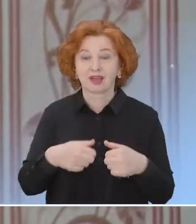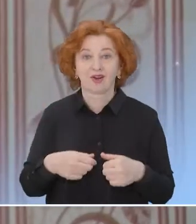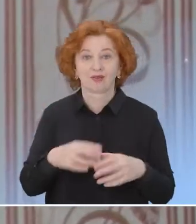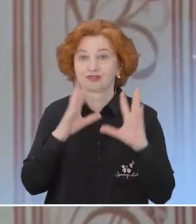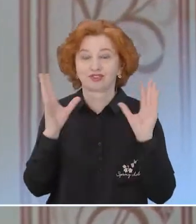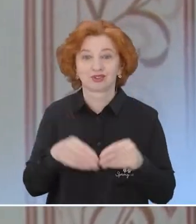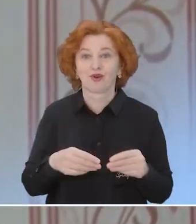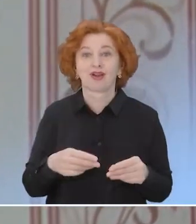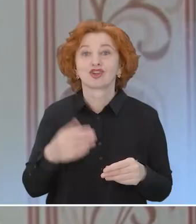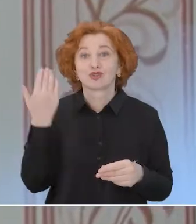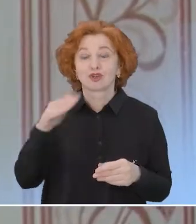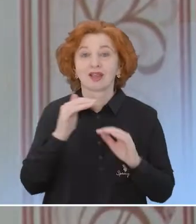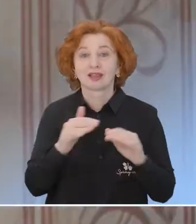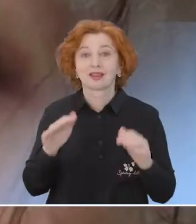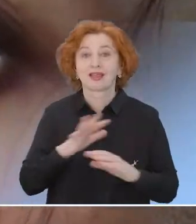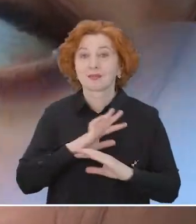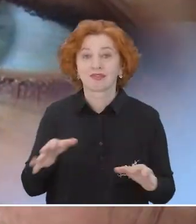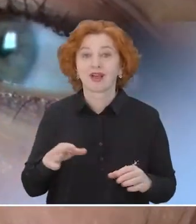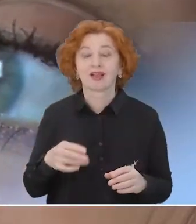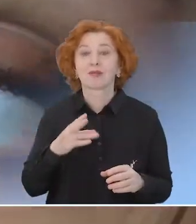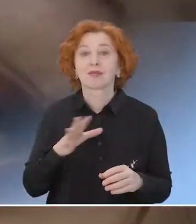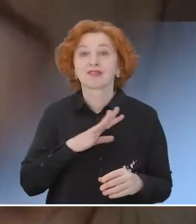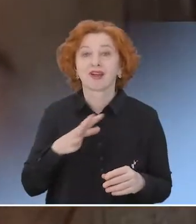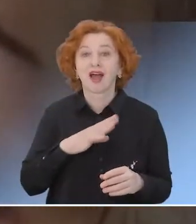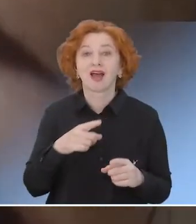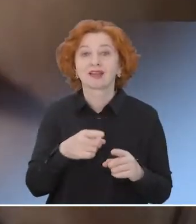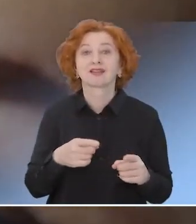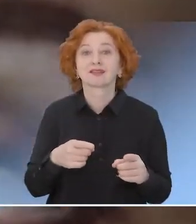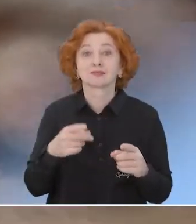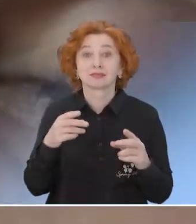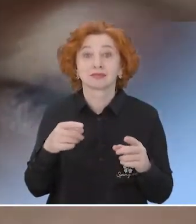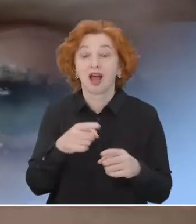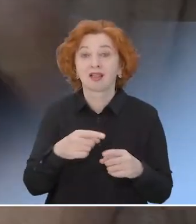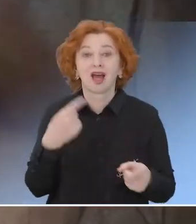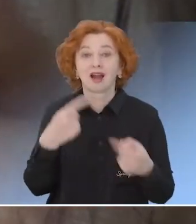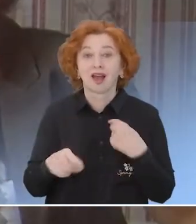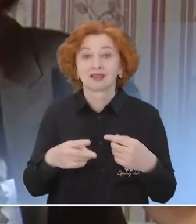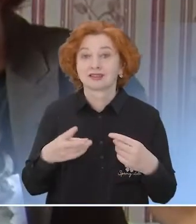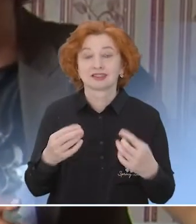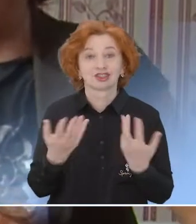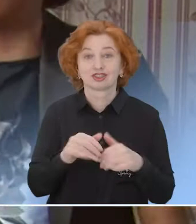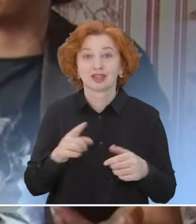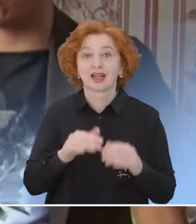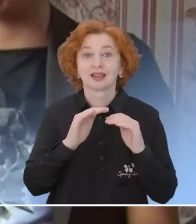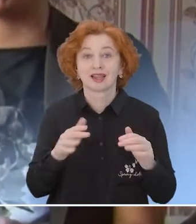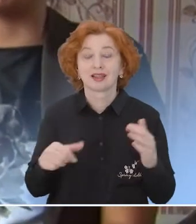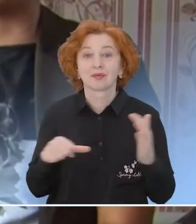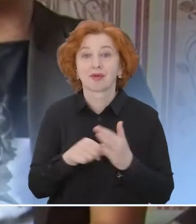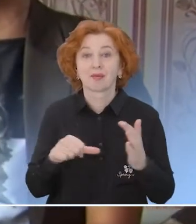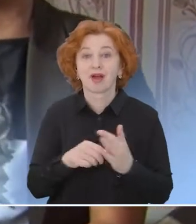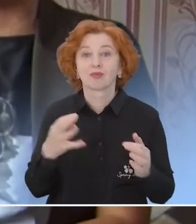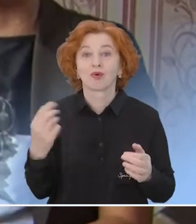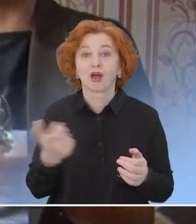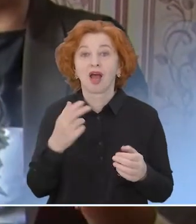Чуткая мать говорит, что чужих детей не бывает, бывают только недолюбленные. Трудностей Оксана не ощущает. Старшие дети всегда помогут